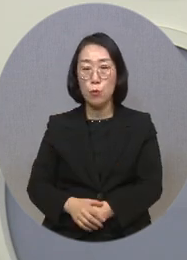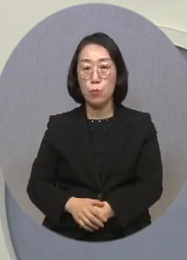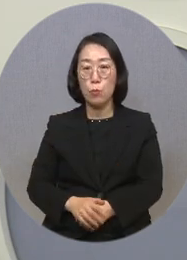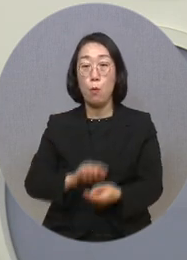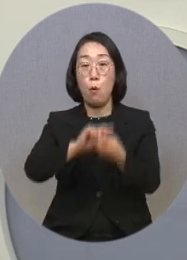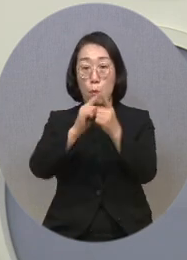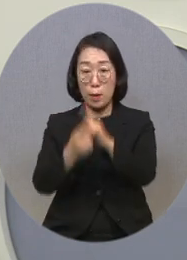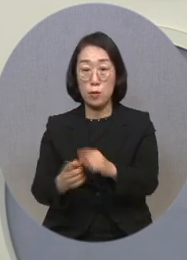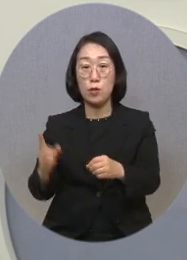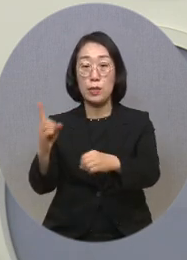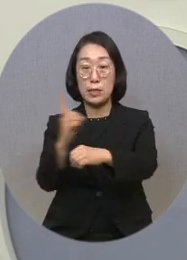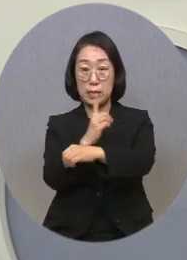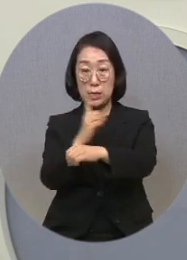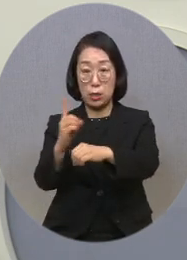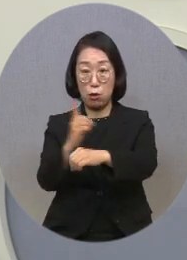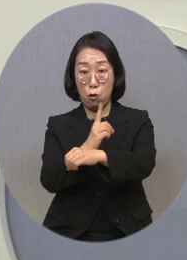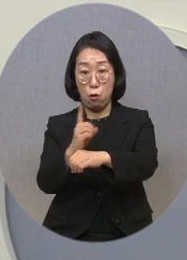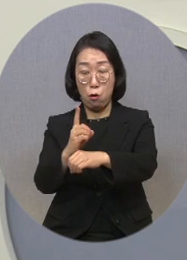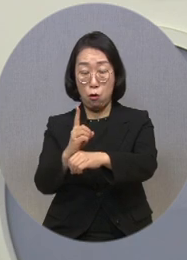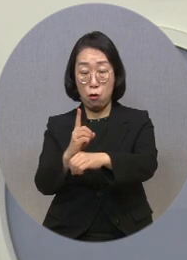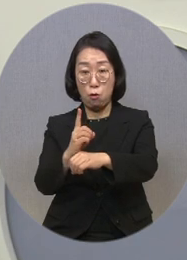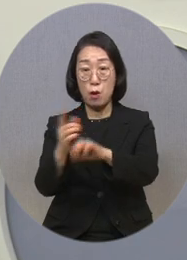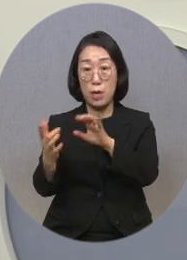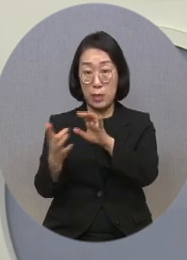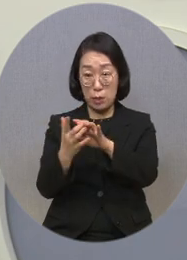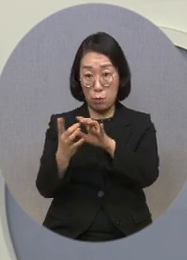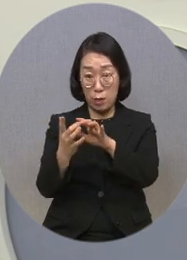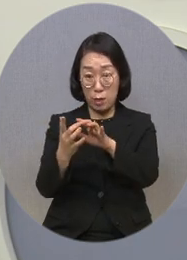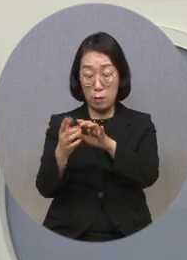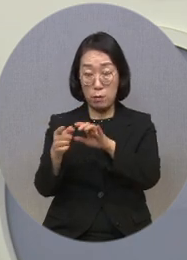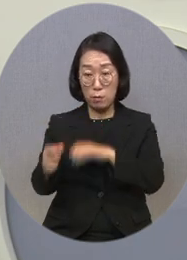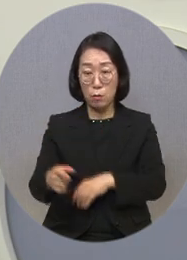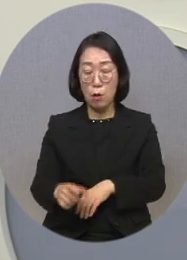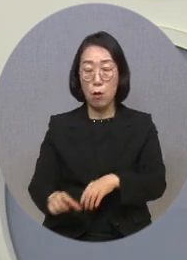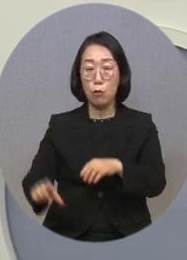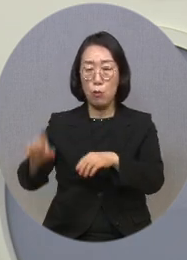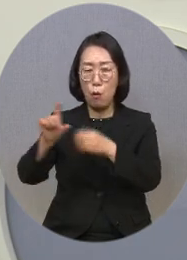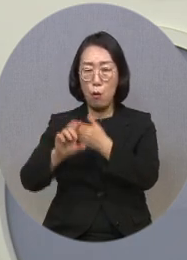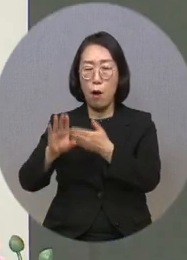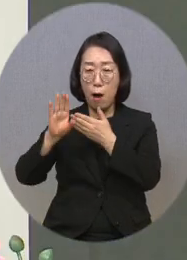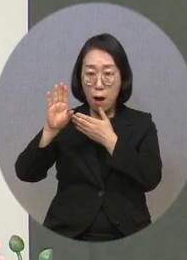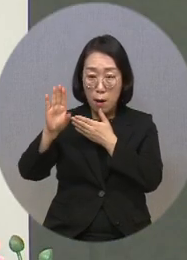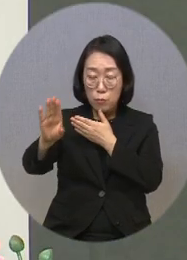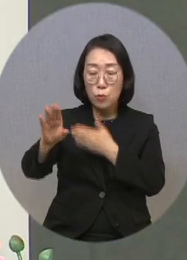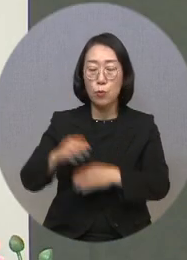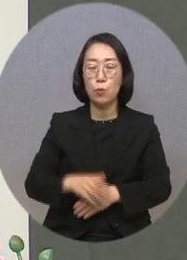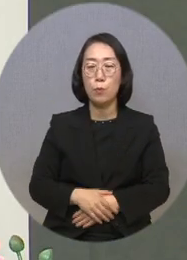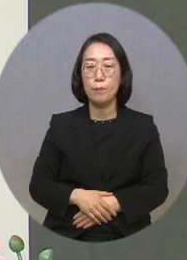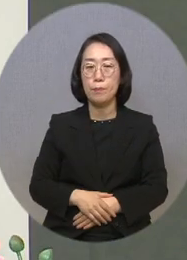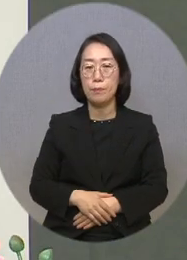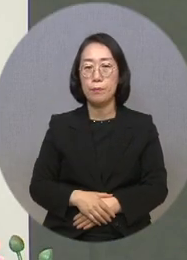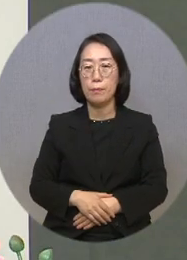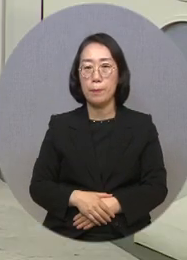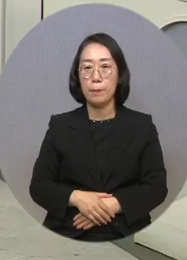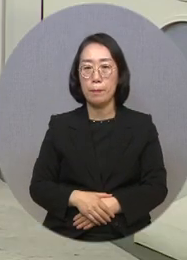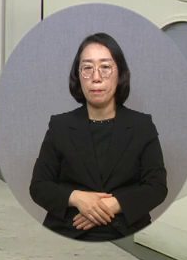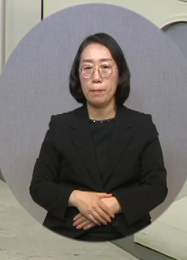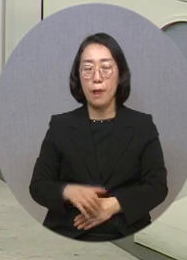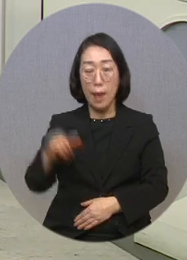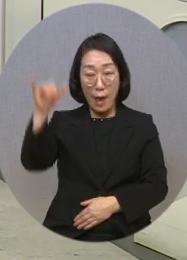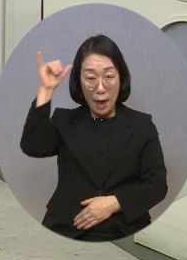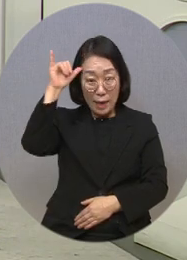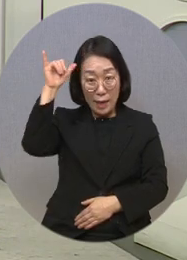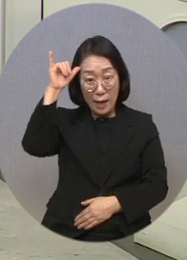이렇게 살고 있는 지금의 시대, 또 그것보다도 더 앞으로 나가면 AI 시대,